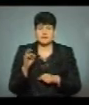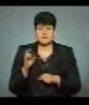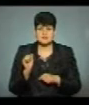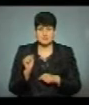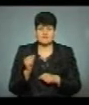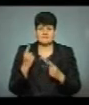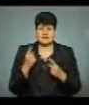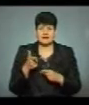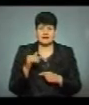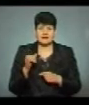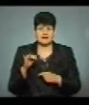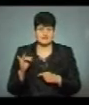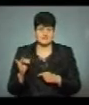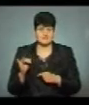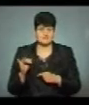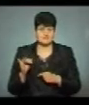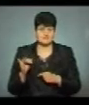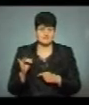громада, Великогаївська,